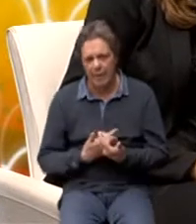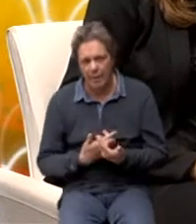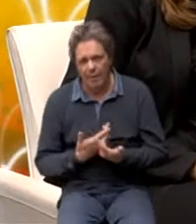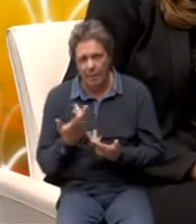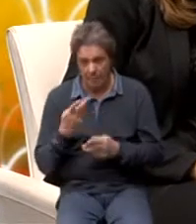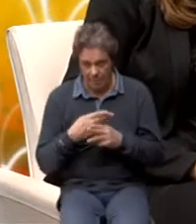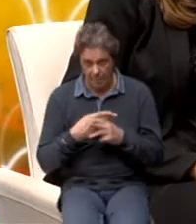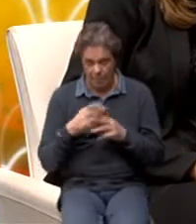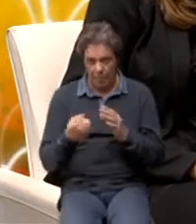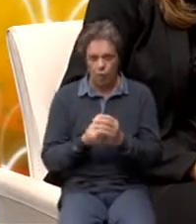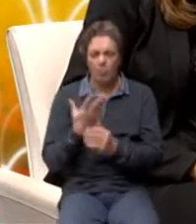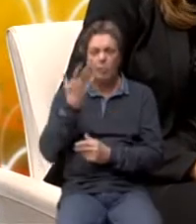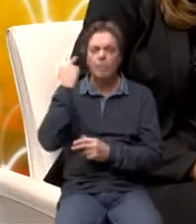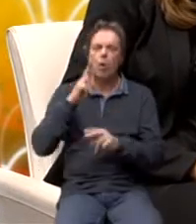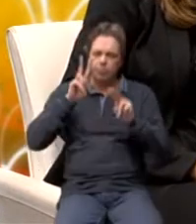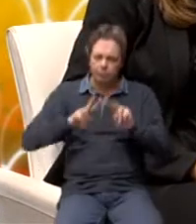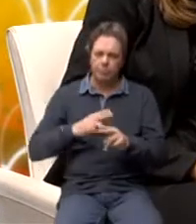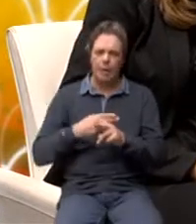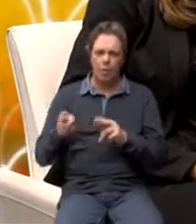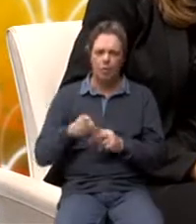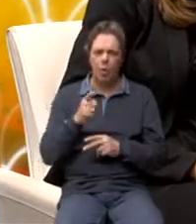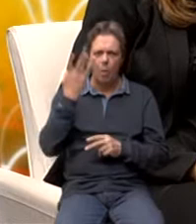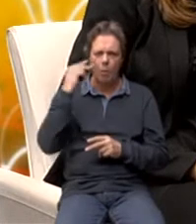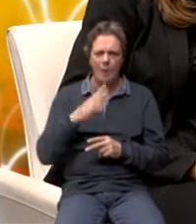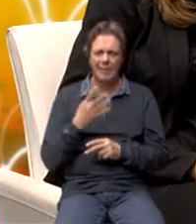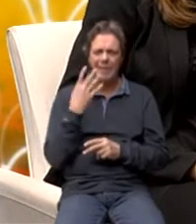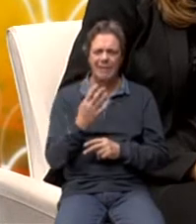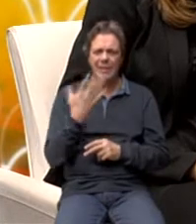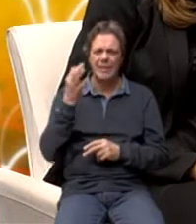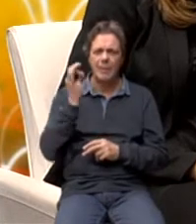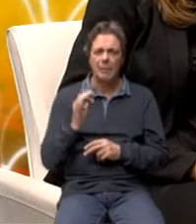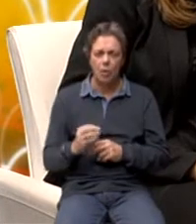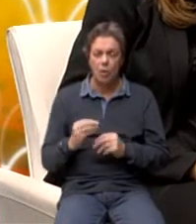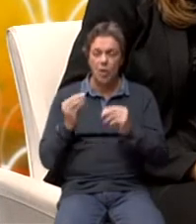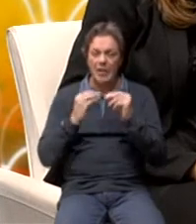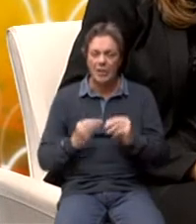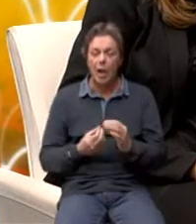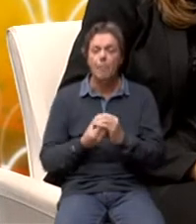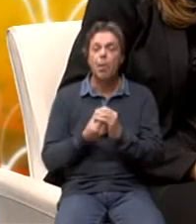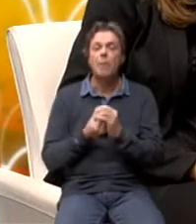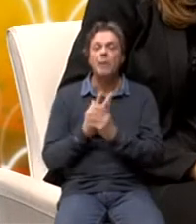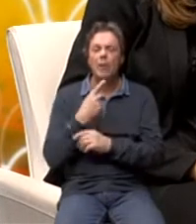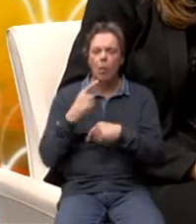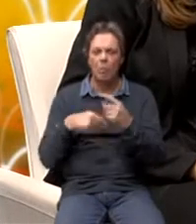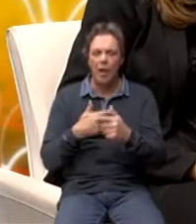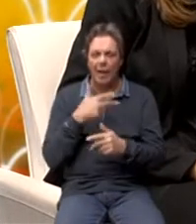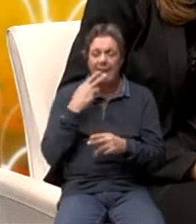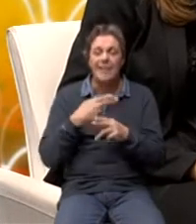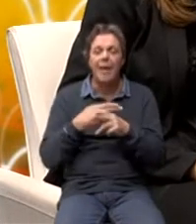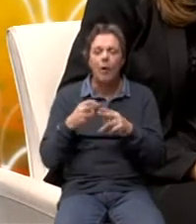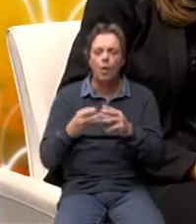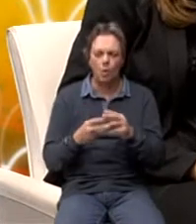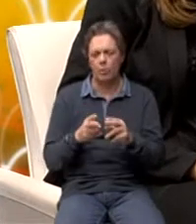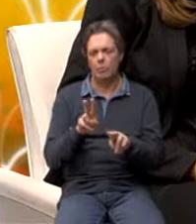bi ekološki proizvod bio ekološki, on mora imati 95% sastojaka poljoprivrednog podrijetla iz ekološkog